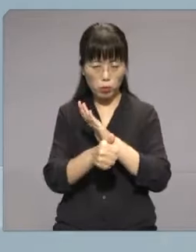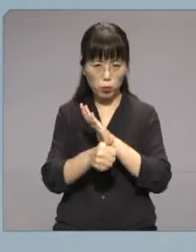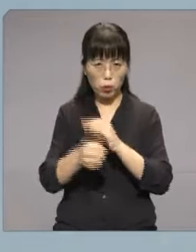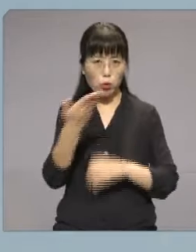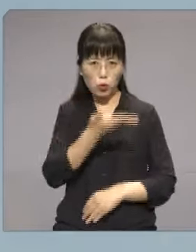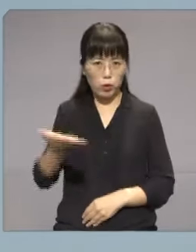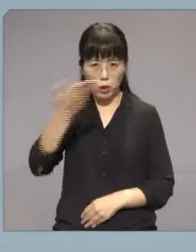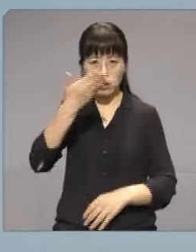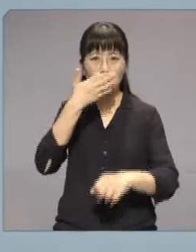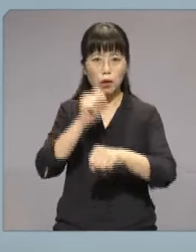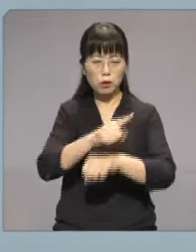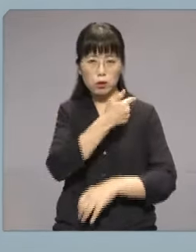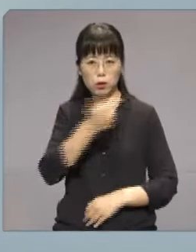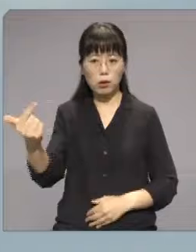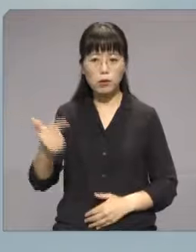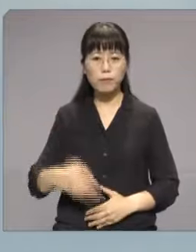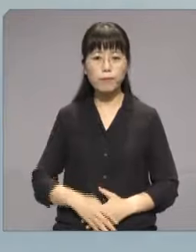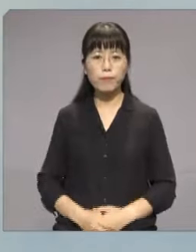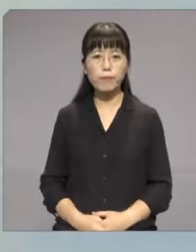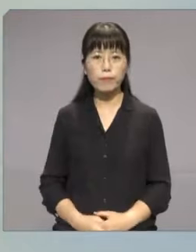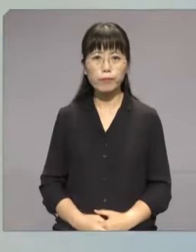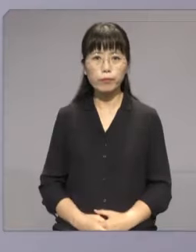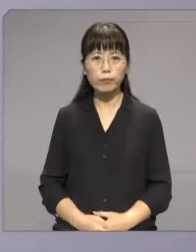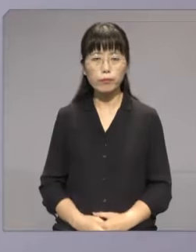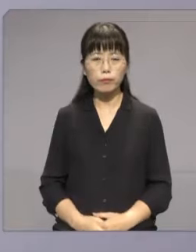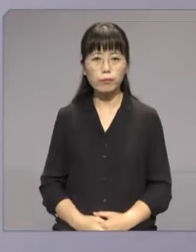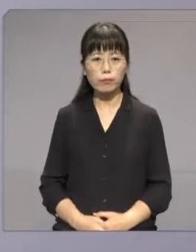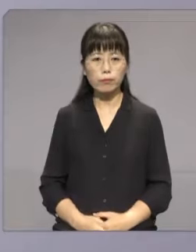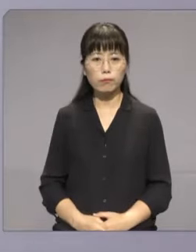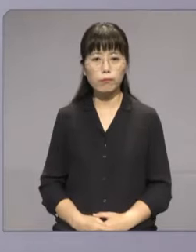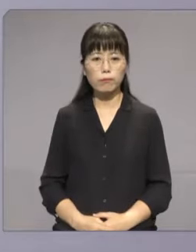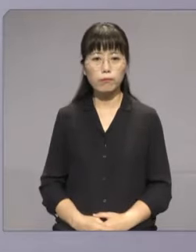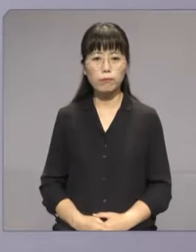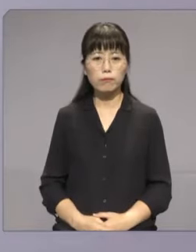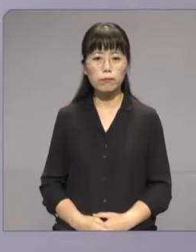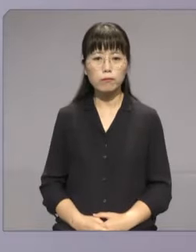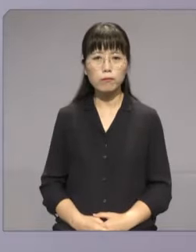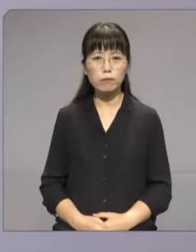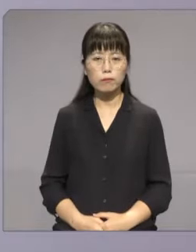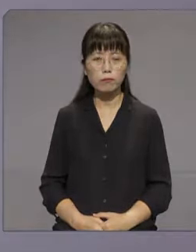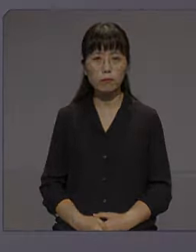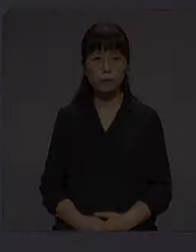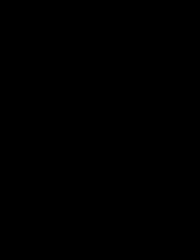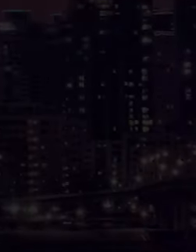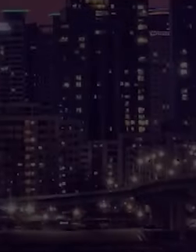가능성이 크다고 보고 있습니다. OBS 뉴스 갈태웅입니다.